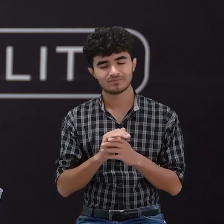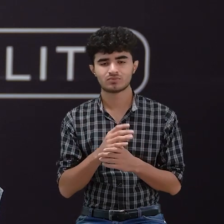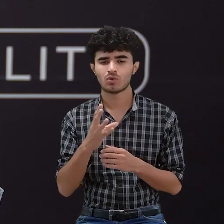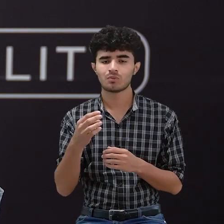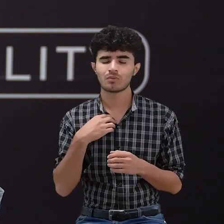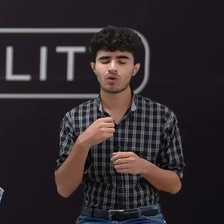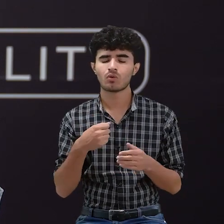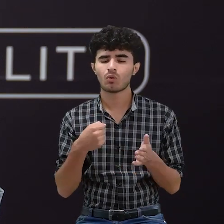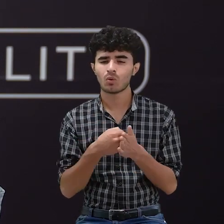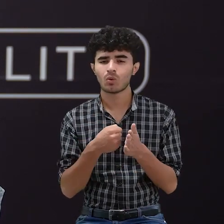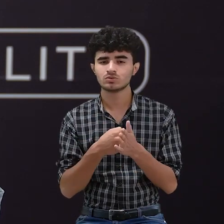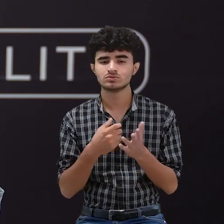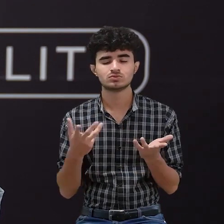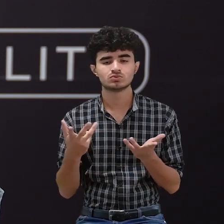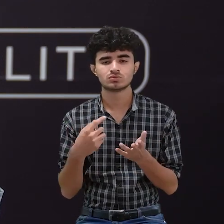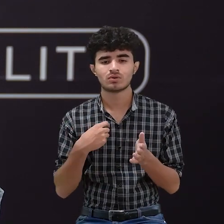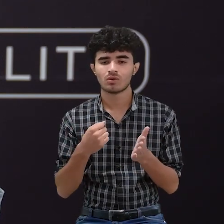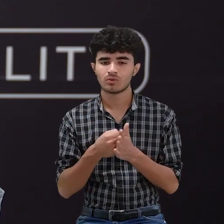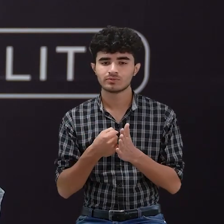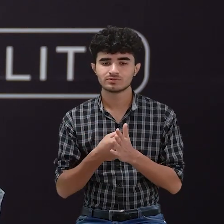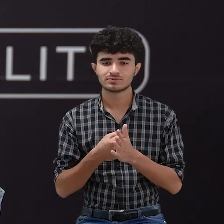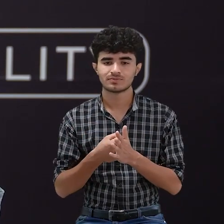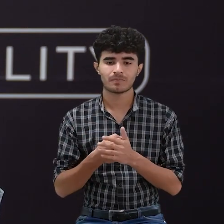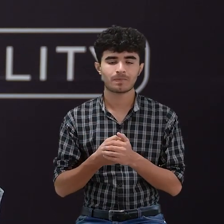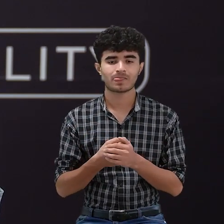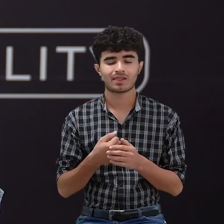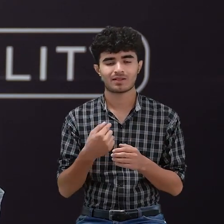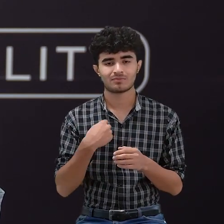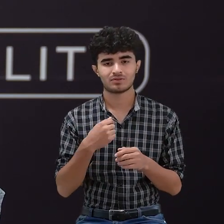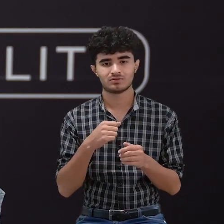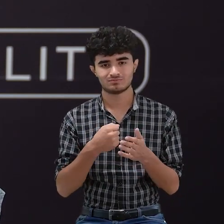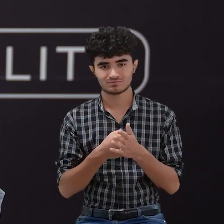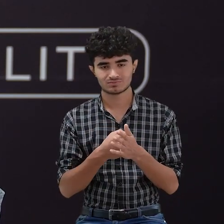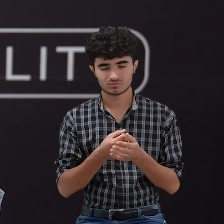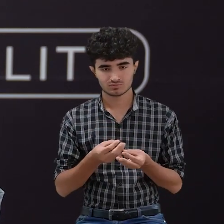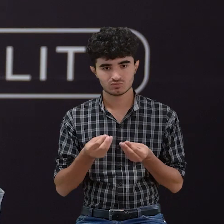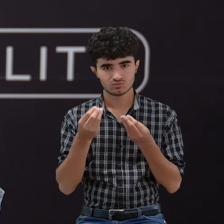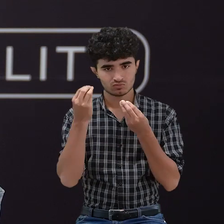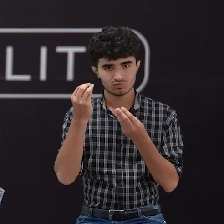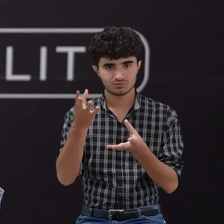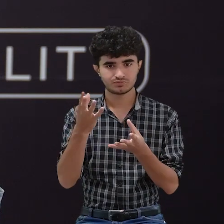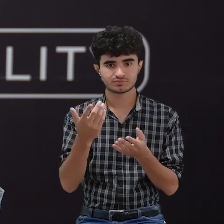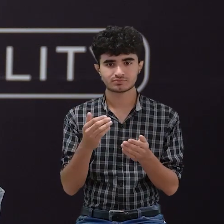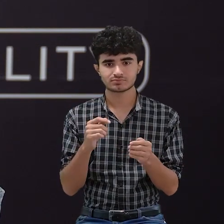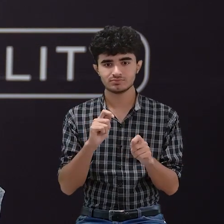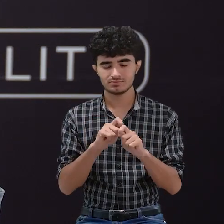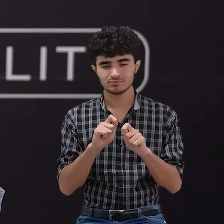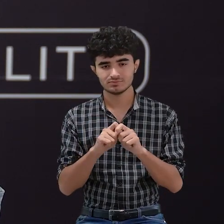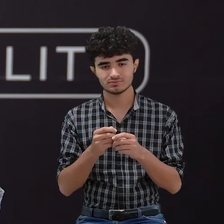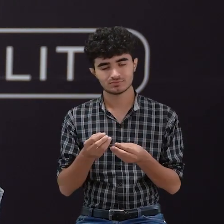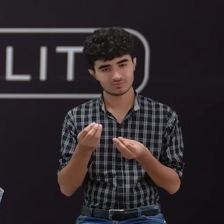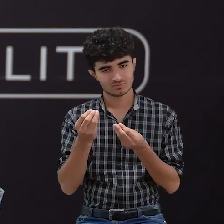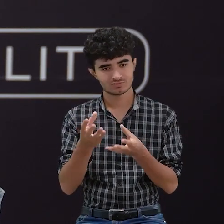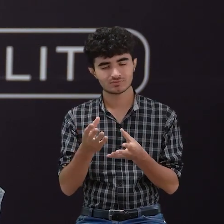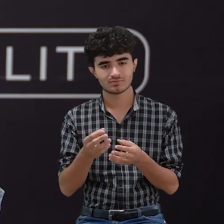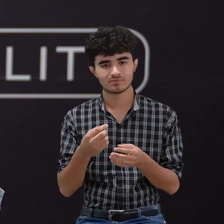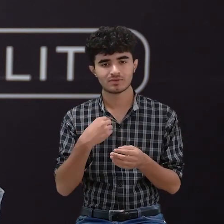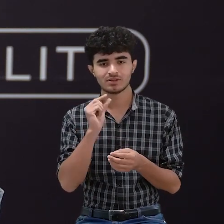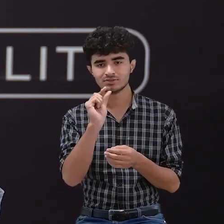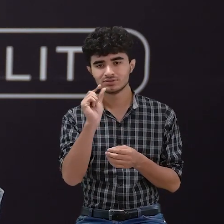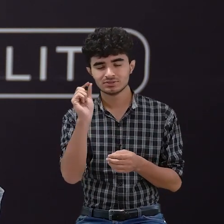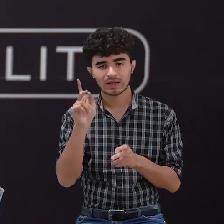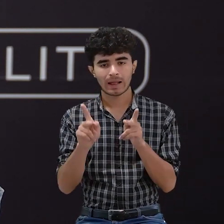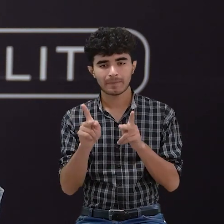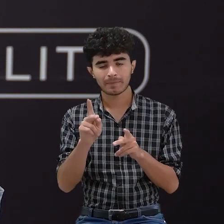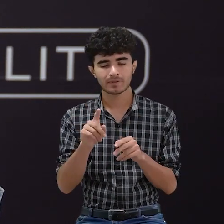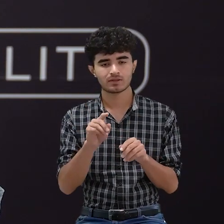ہیں. میرے یہ سب شاگرد ہیں جو یہ اس قسم کی حرکتیں کرتے رہتے ہیں. اور میں کوشش کرتی ہوں کہ جہاں پہ